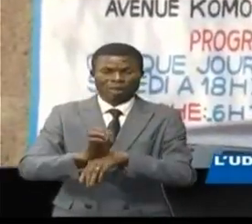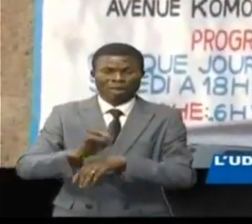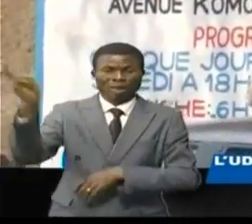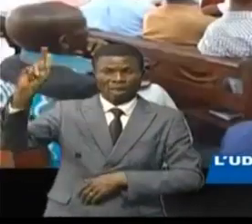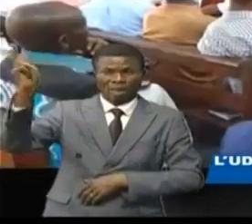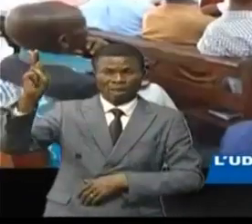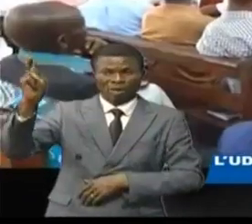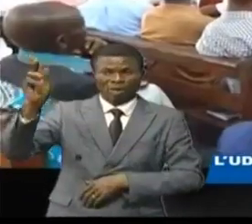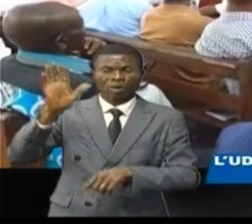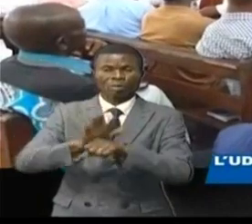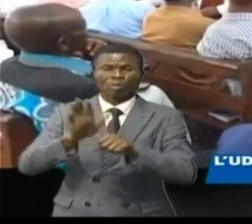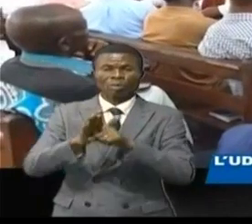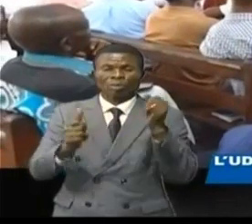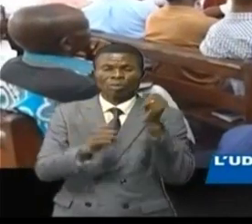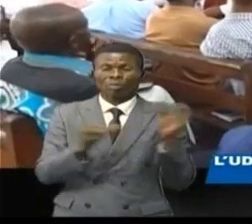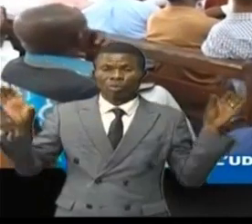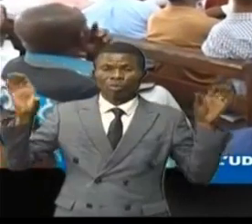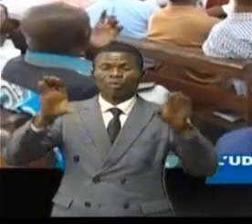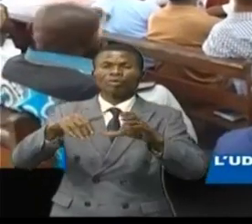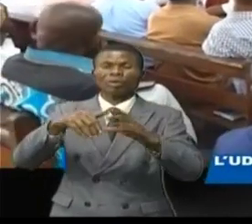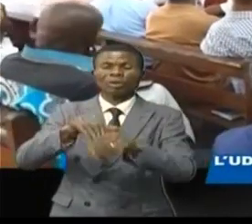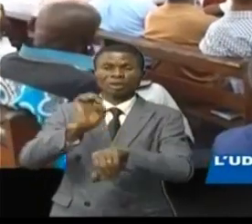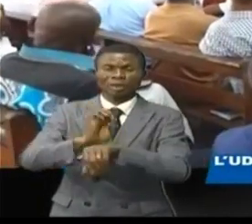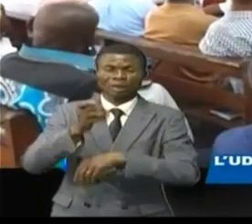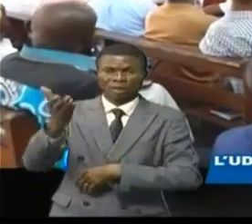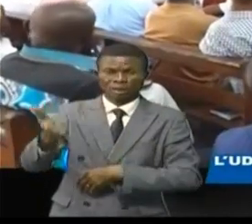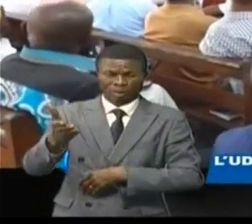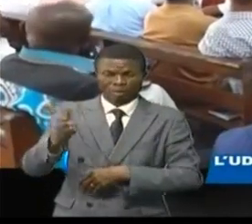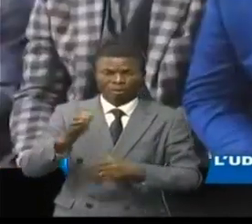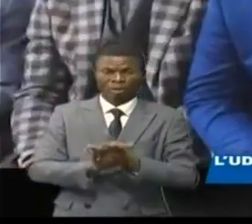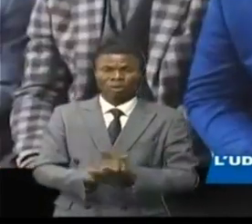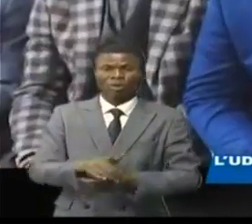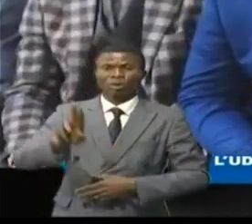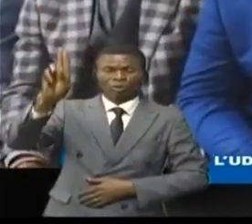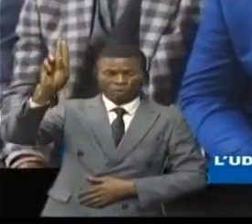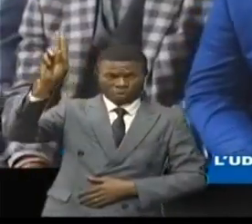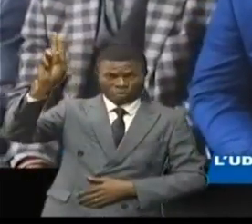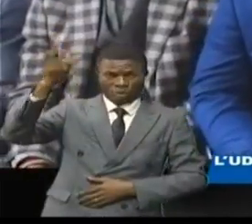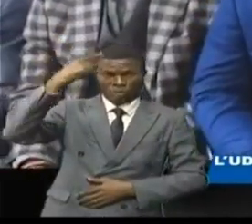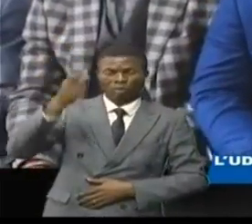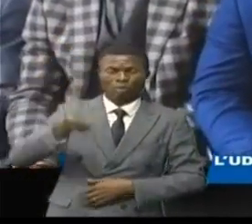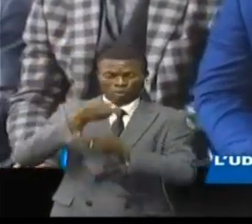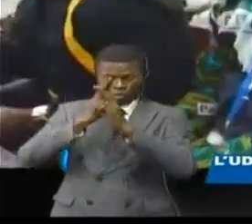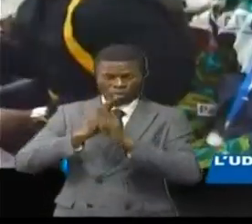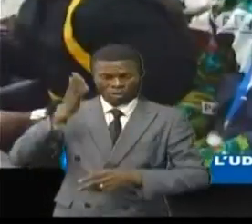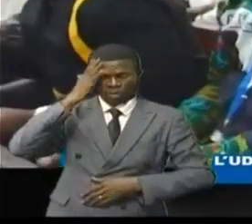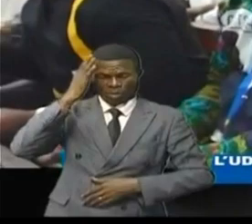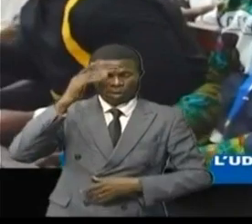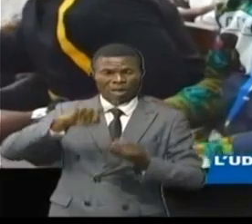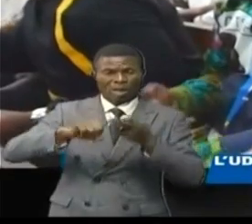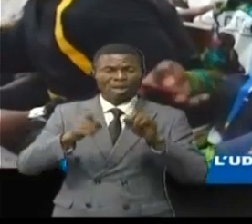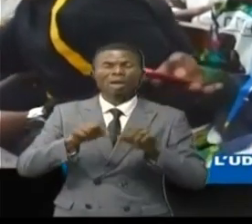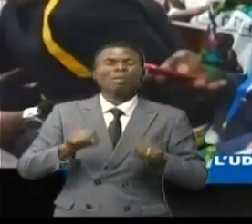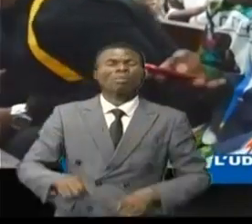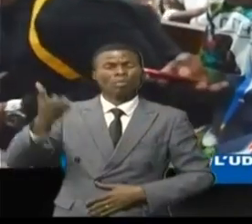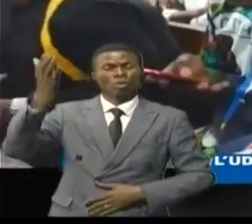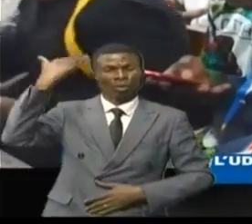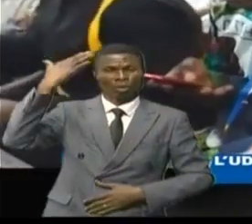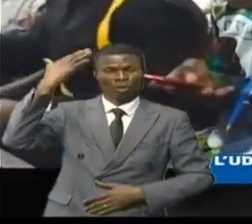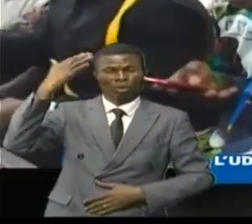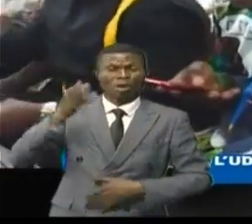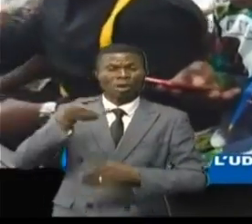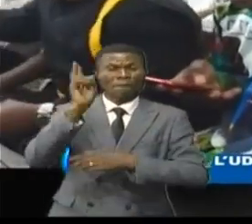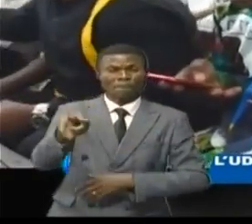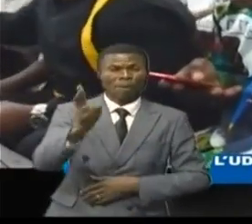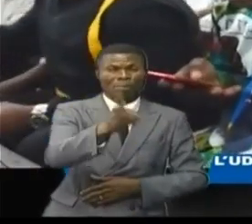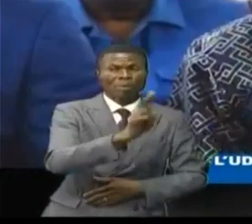des cadres et militants de cette grande machine politique qui est UDPS pour honorer la mémoire de leurs compagnons d'élite tombés sous les coups de